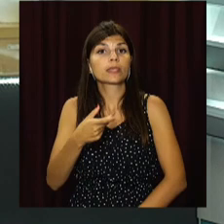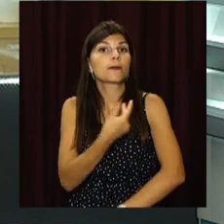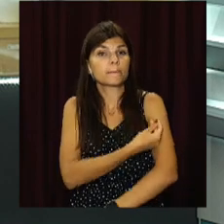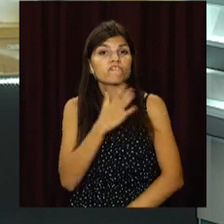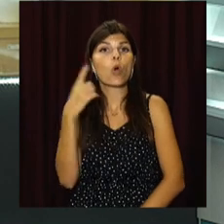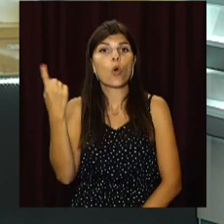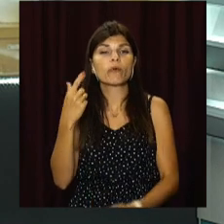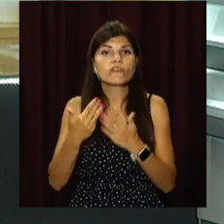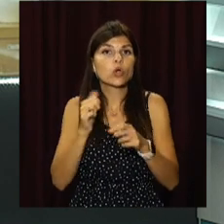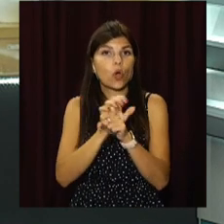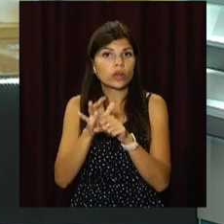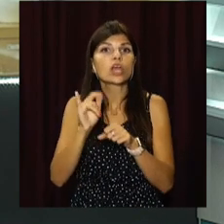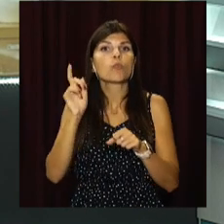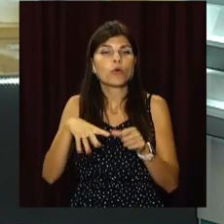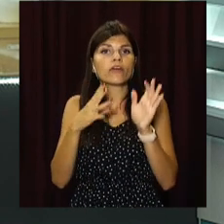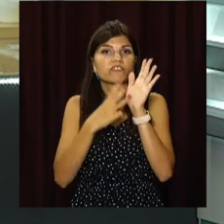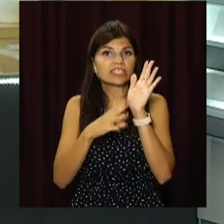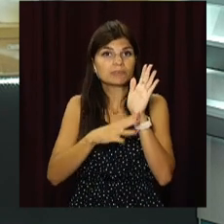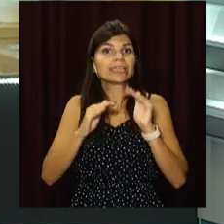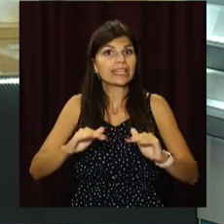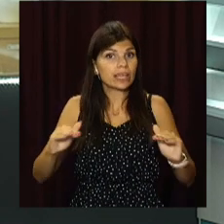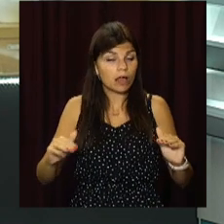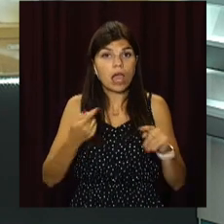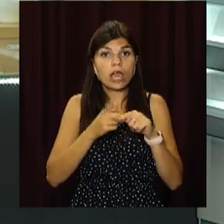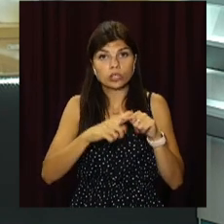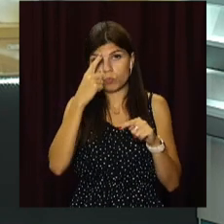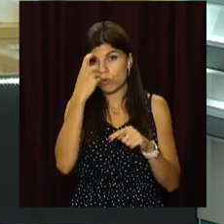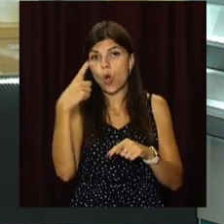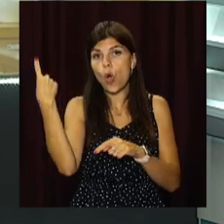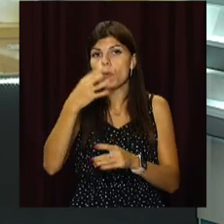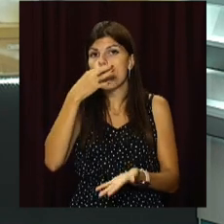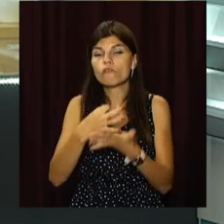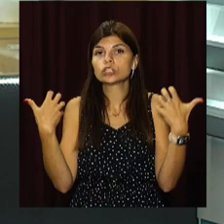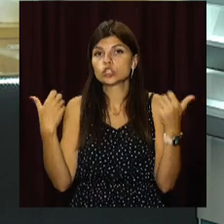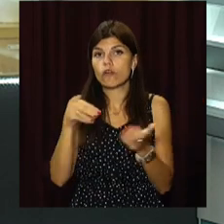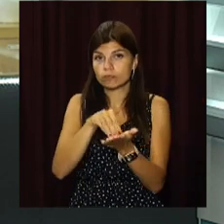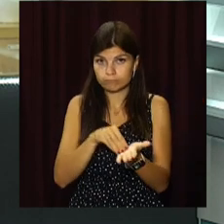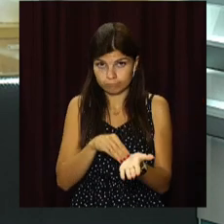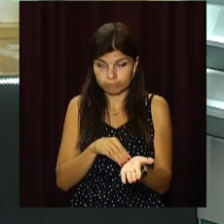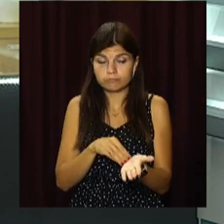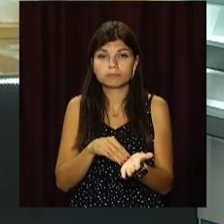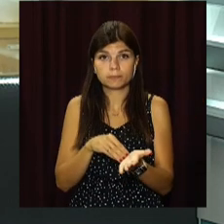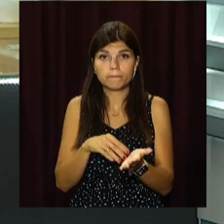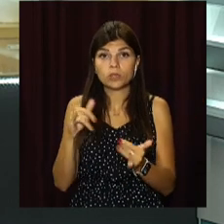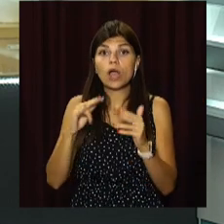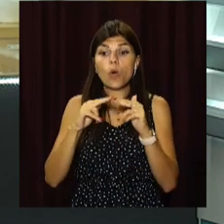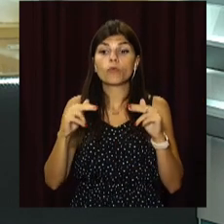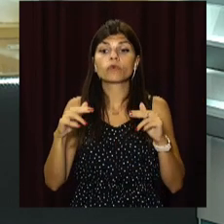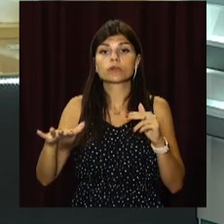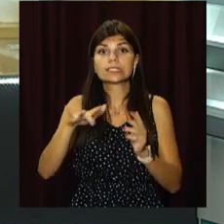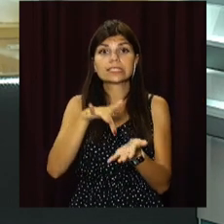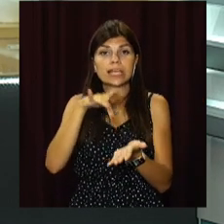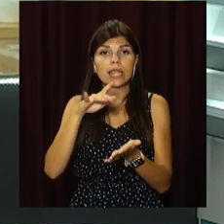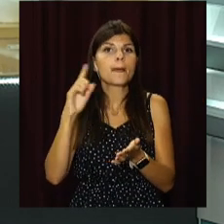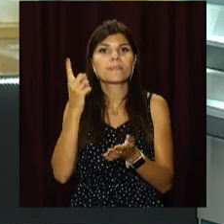Імунізували в області від корони і понад 80 дітей. Про це повідомили в обласному департаменті охорони здоров'я. У Дніпропетровському